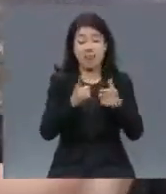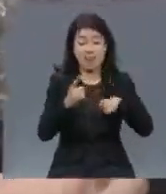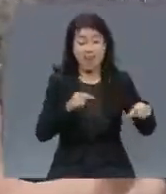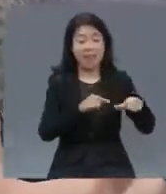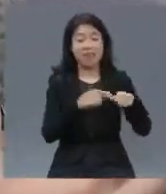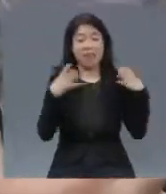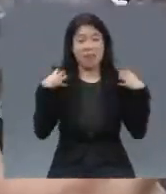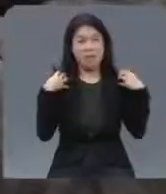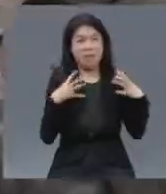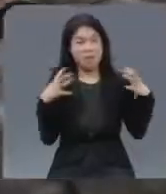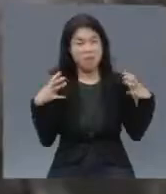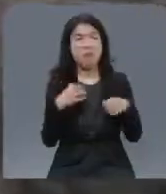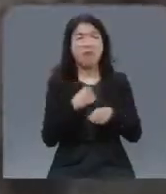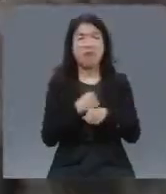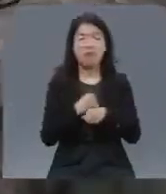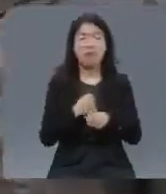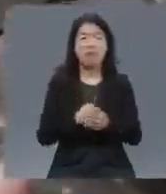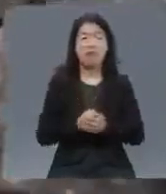졌습니다